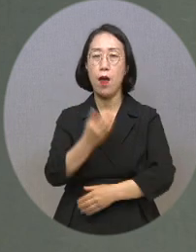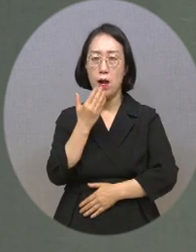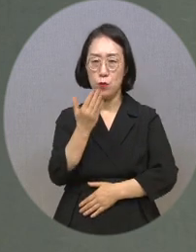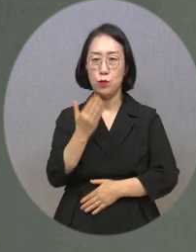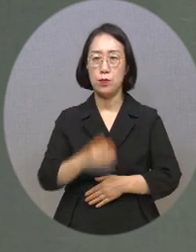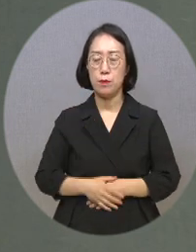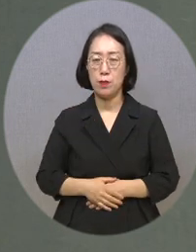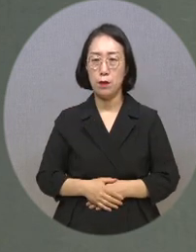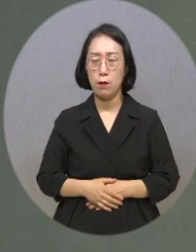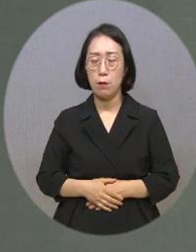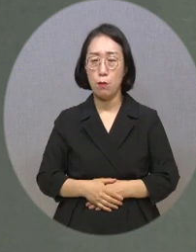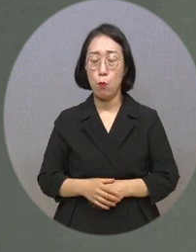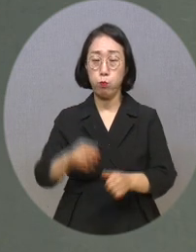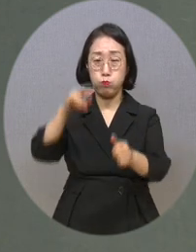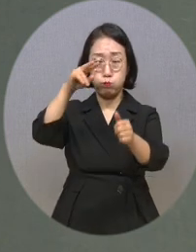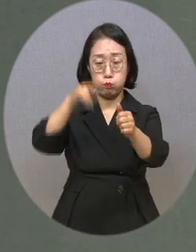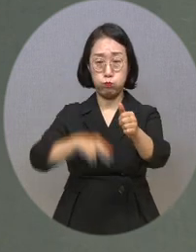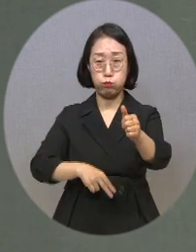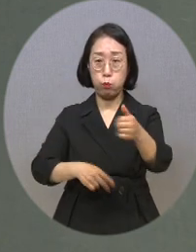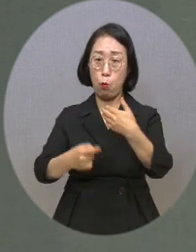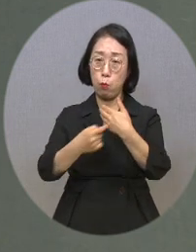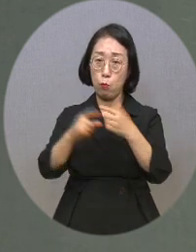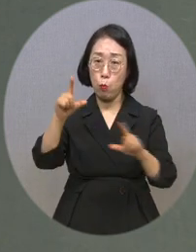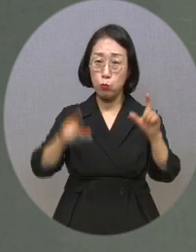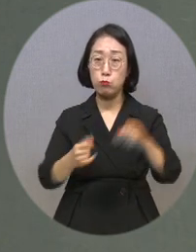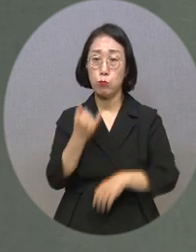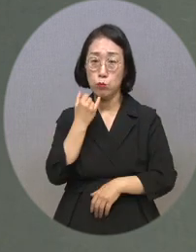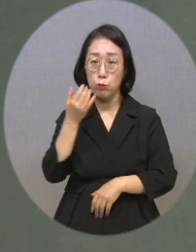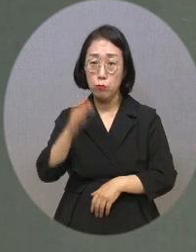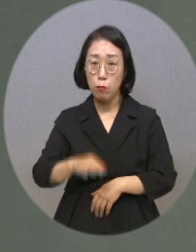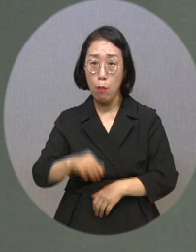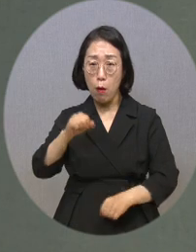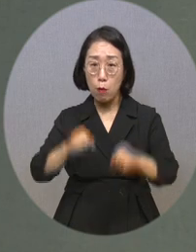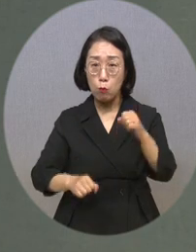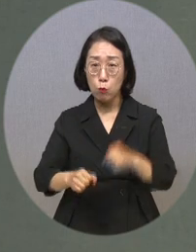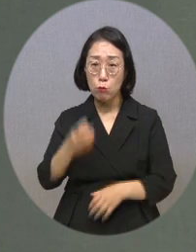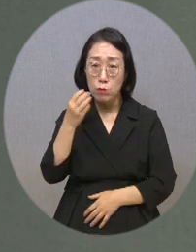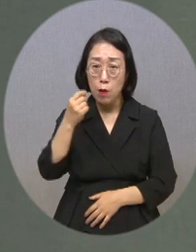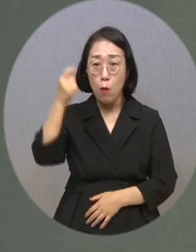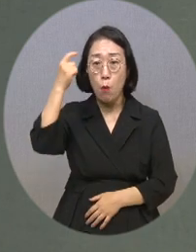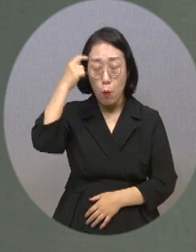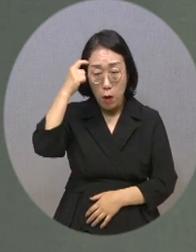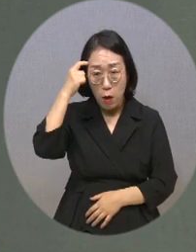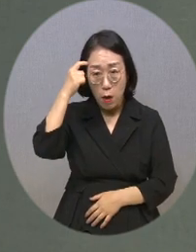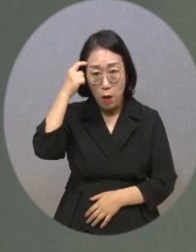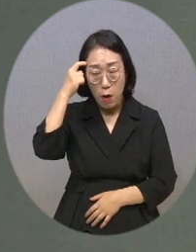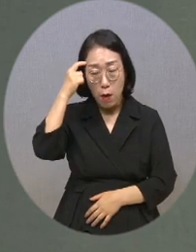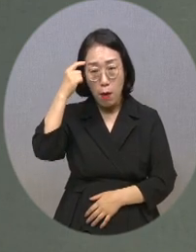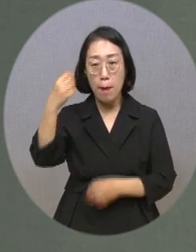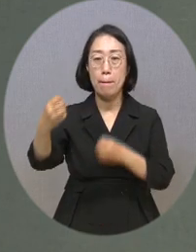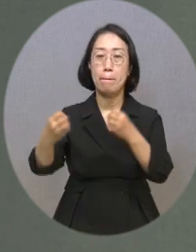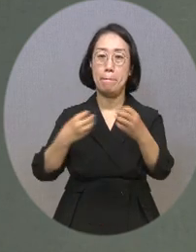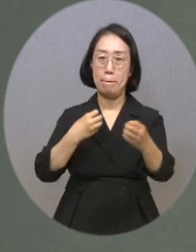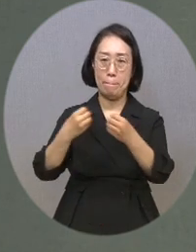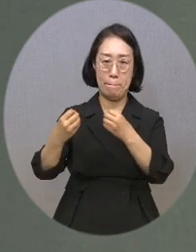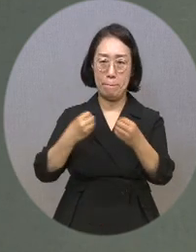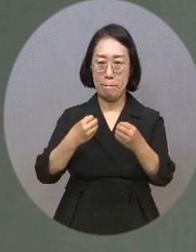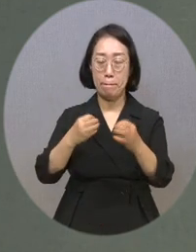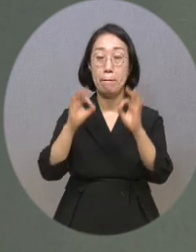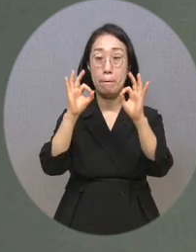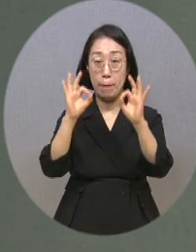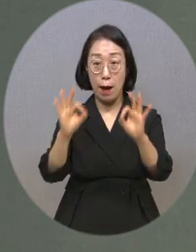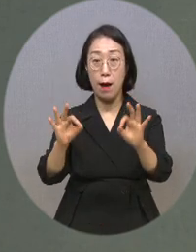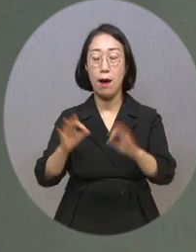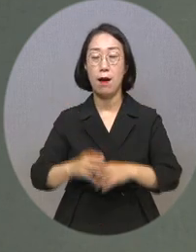많습니다. 멀쩡한 사람이 왜 저런 행동을 할까? 뭐 이런 얘기를 왕왕 하는 걸 볼 수가